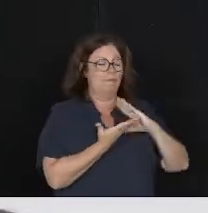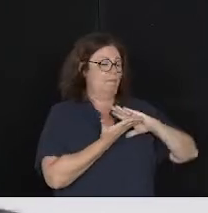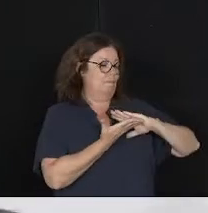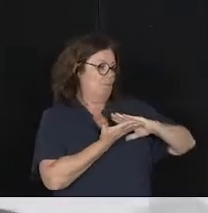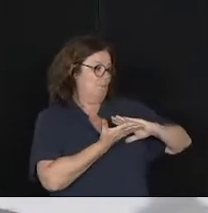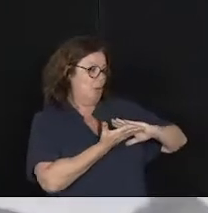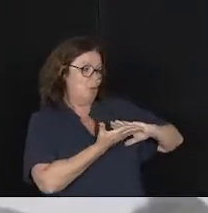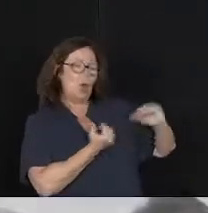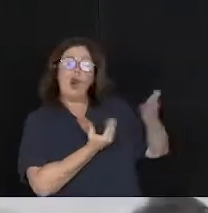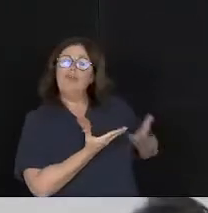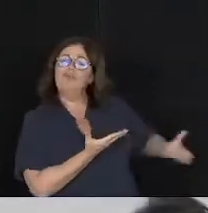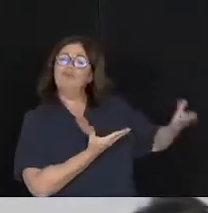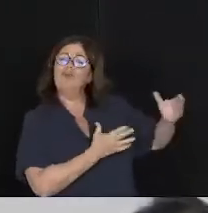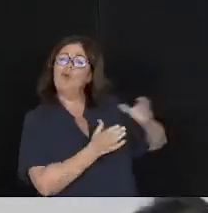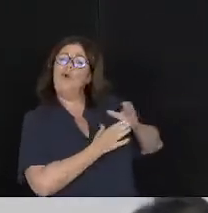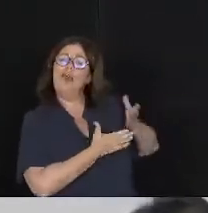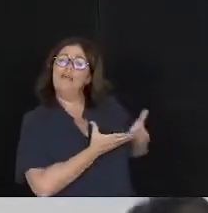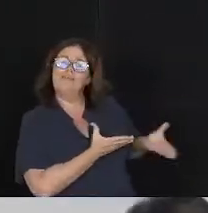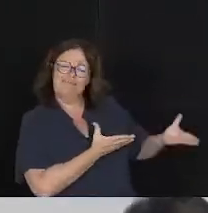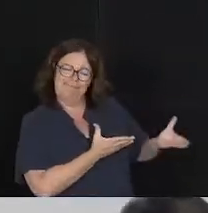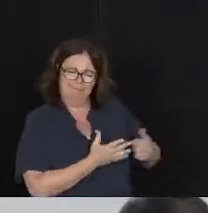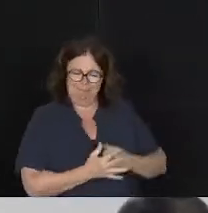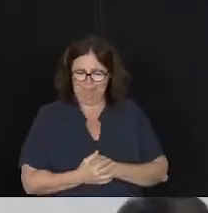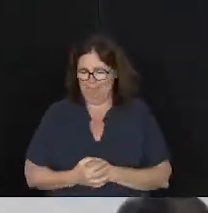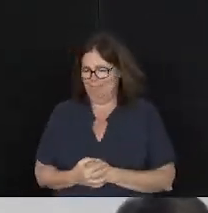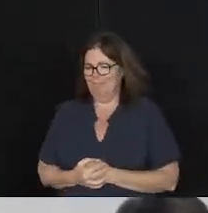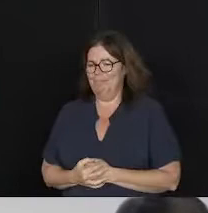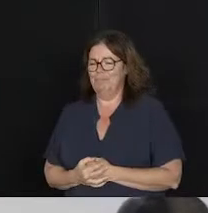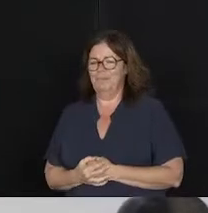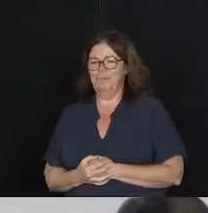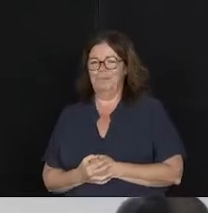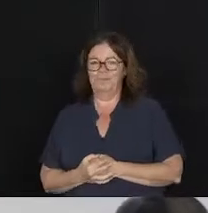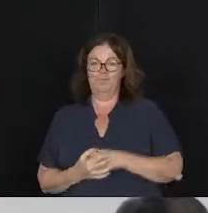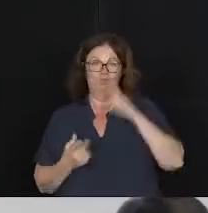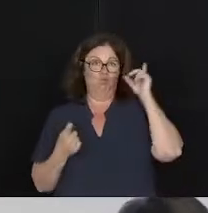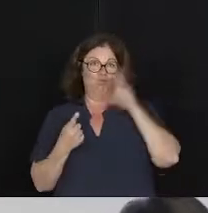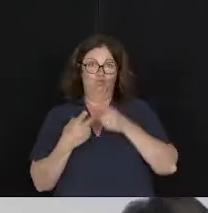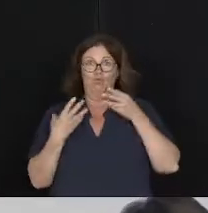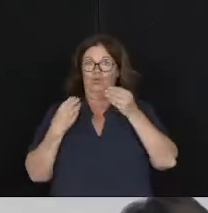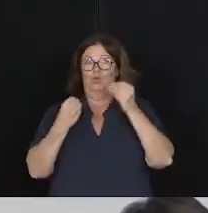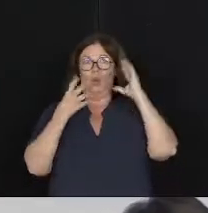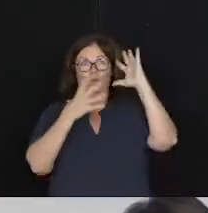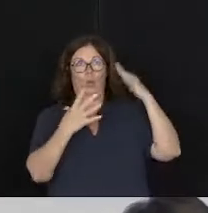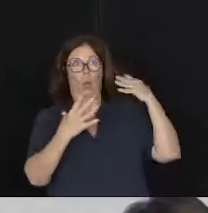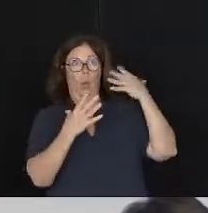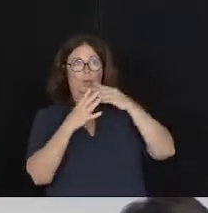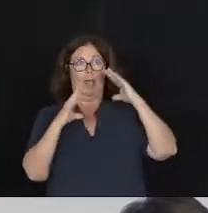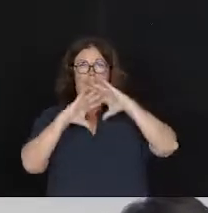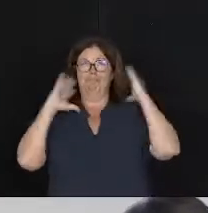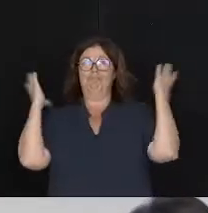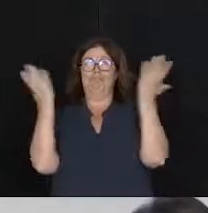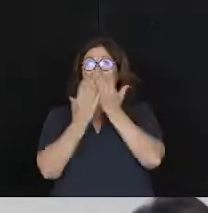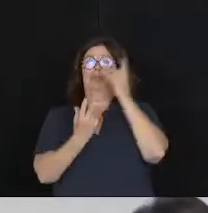parole à mes petits camarades pour planter un peu le décor de cette